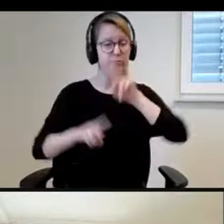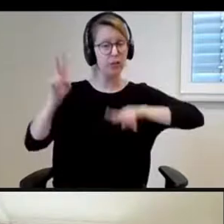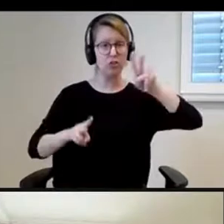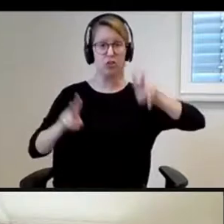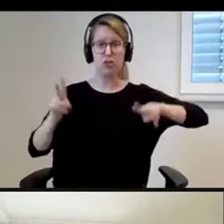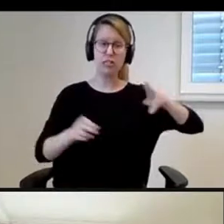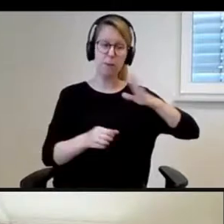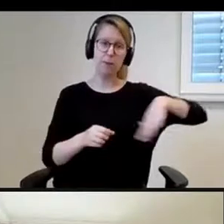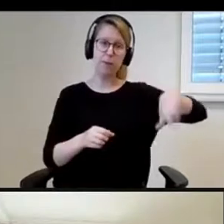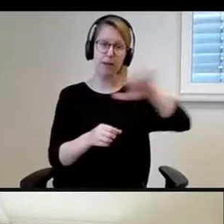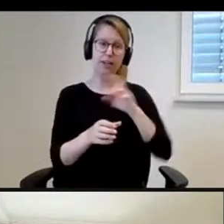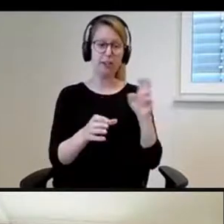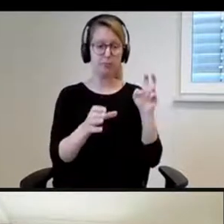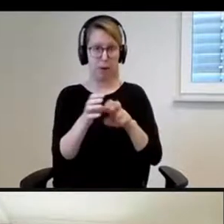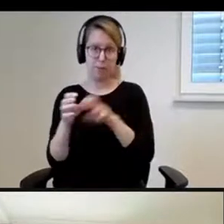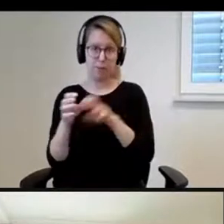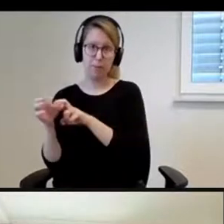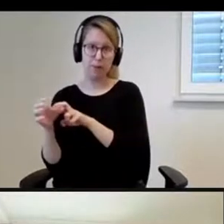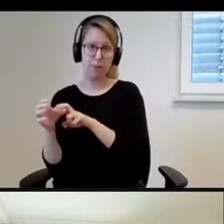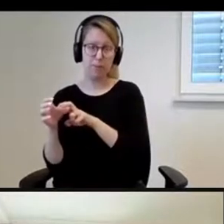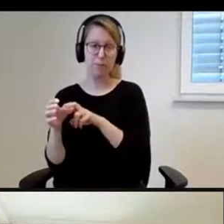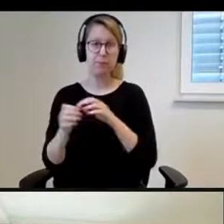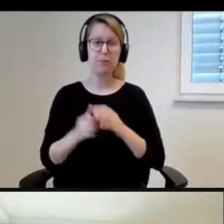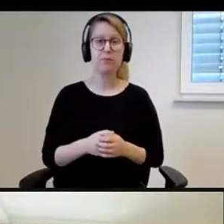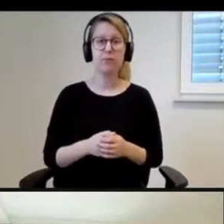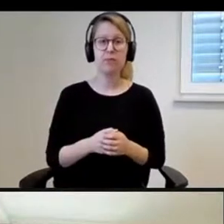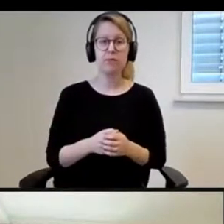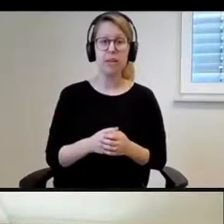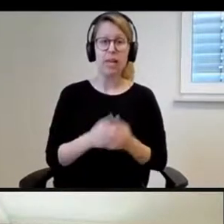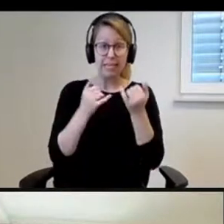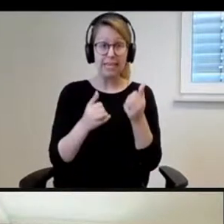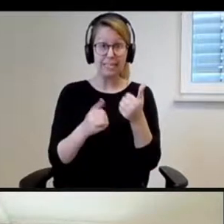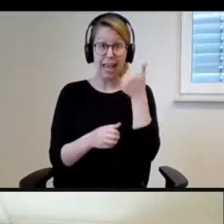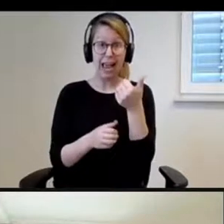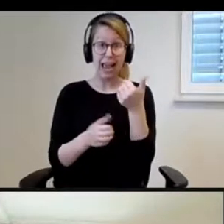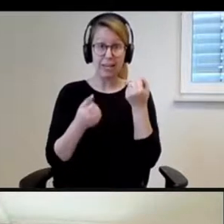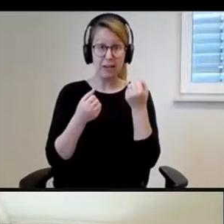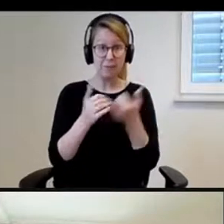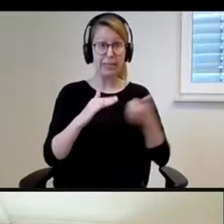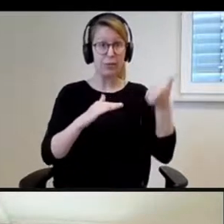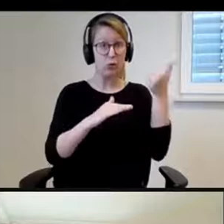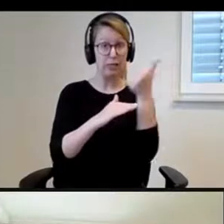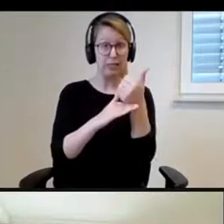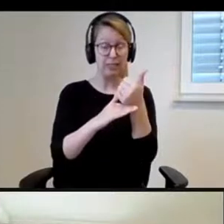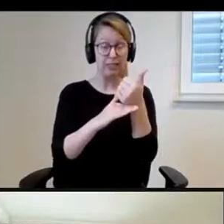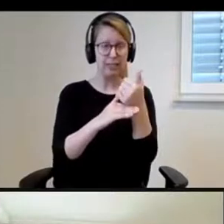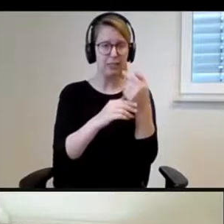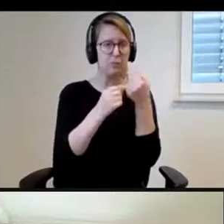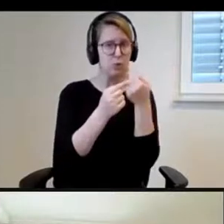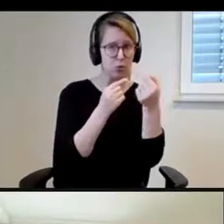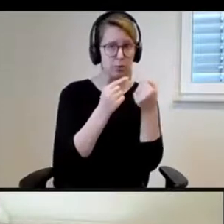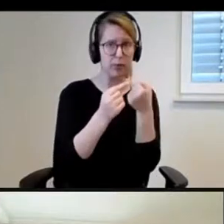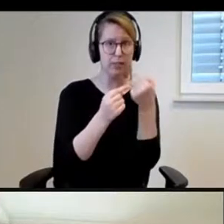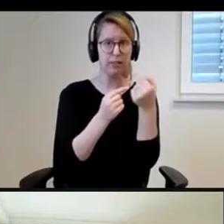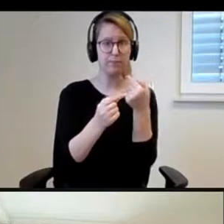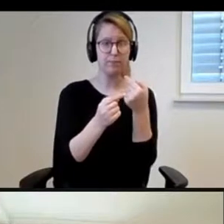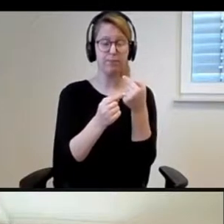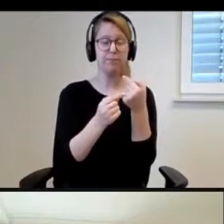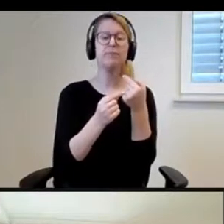nommer une de ces priorités, la promotion des droits des personnes handicapées à